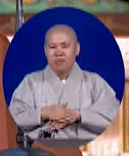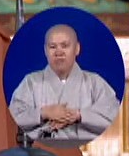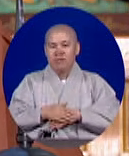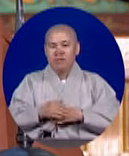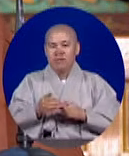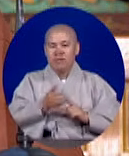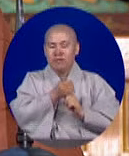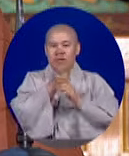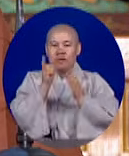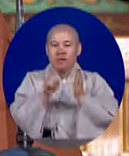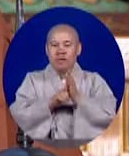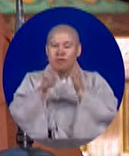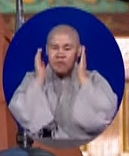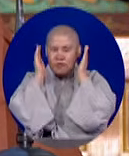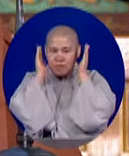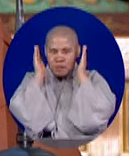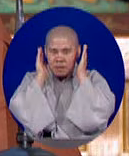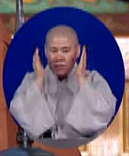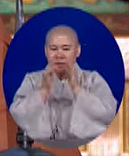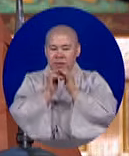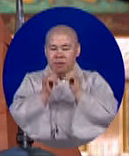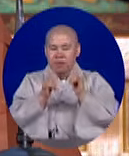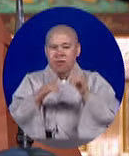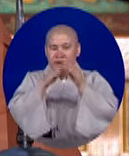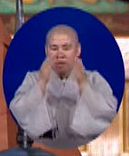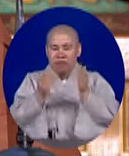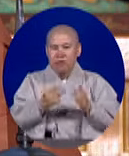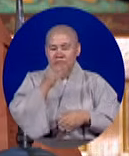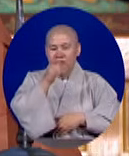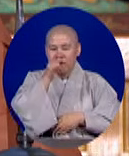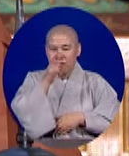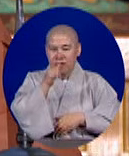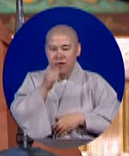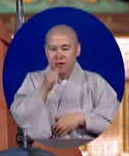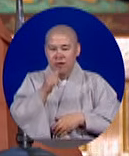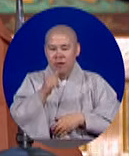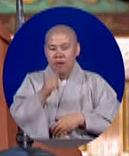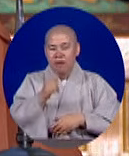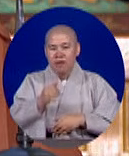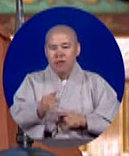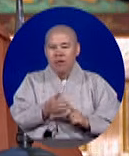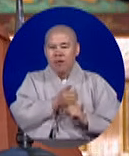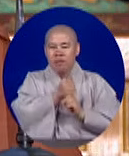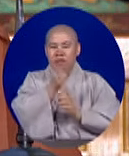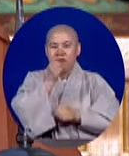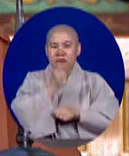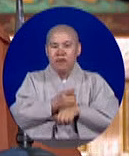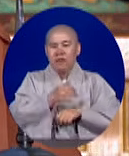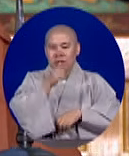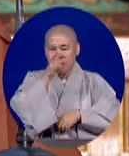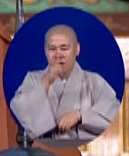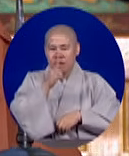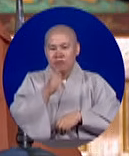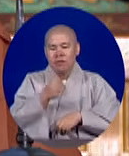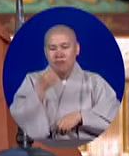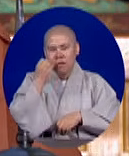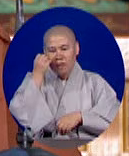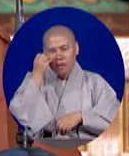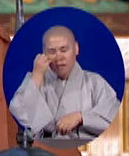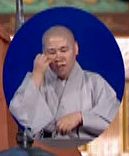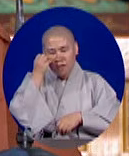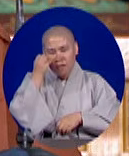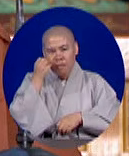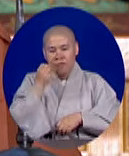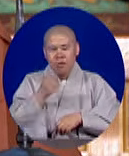불교 공부하는 사람이 일체 중생에게 다 불성이 있다라고 하면 거기에 딱 걸리는 게